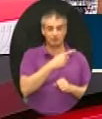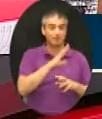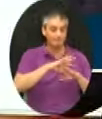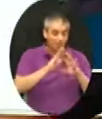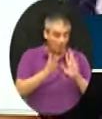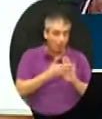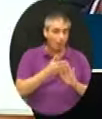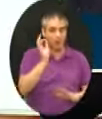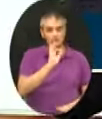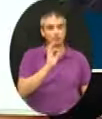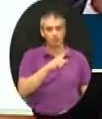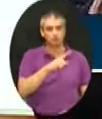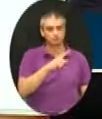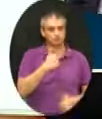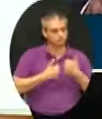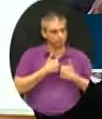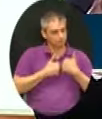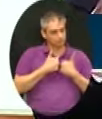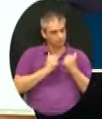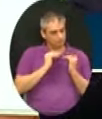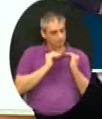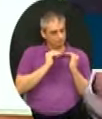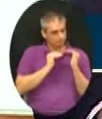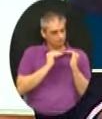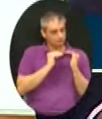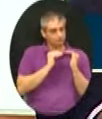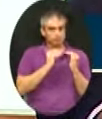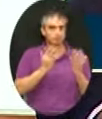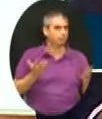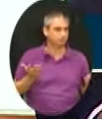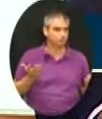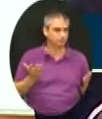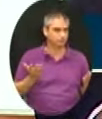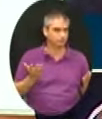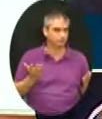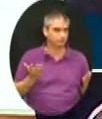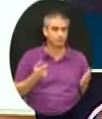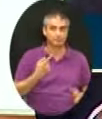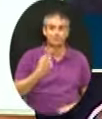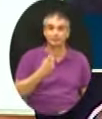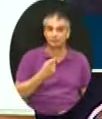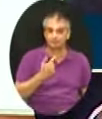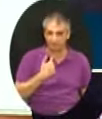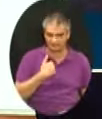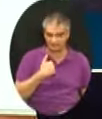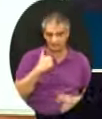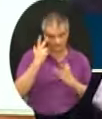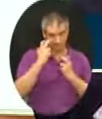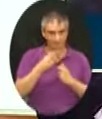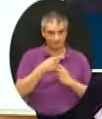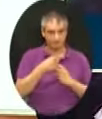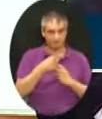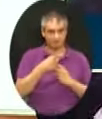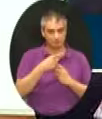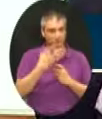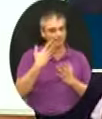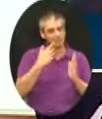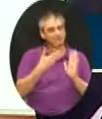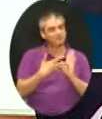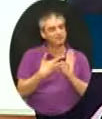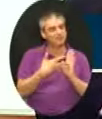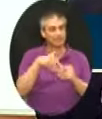הכל, המרוץ הוא צמוד, צמוד לחלוטין. ואני מצפה, לפי הסקרים